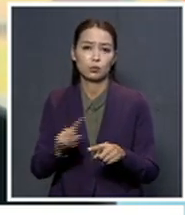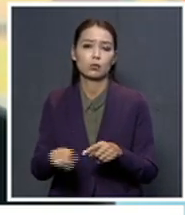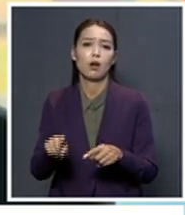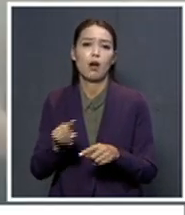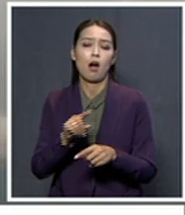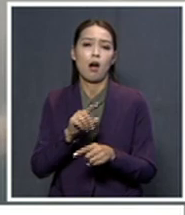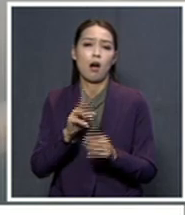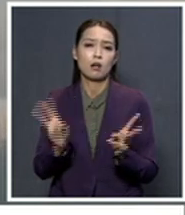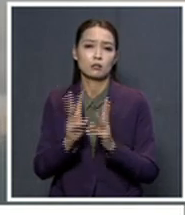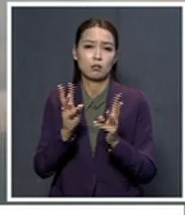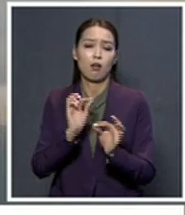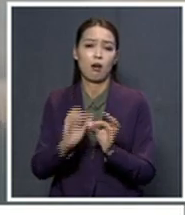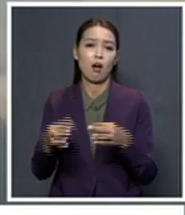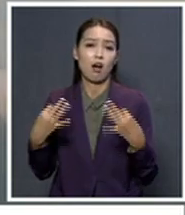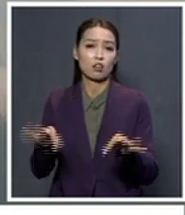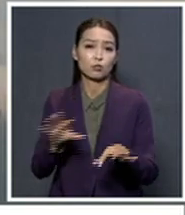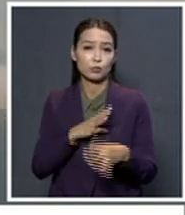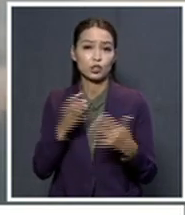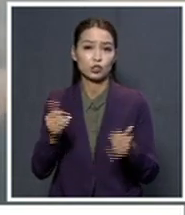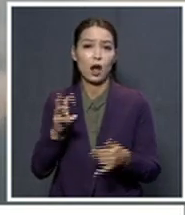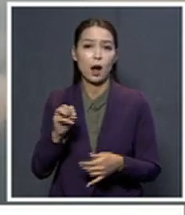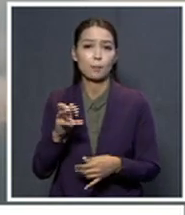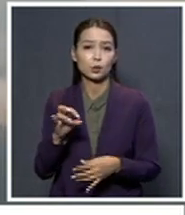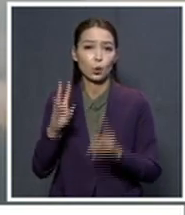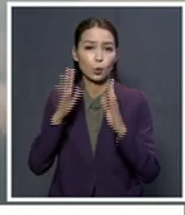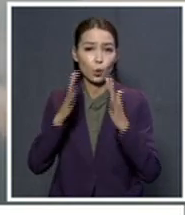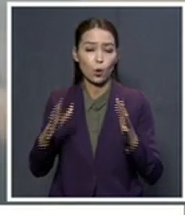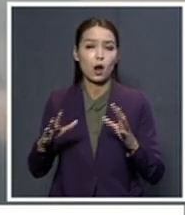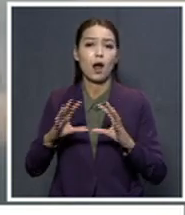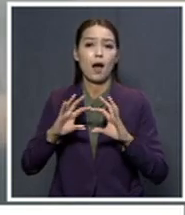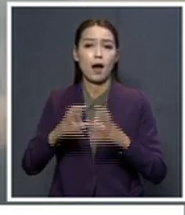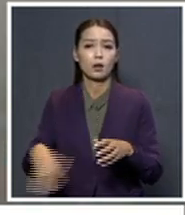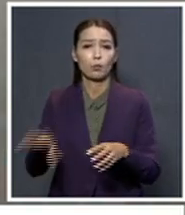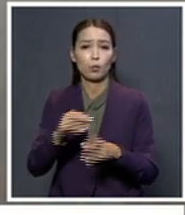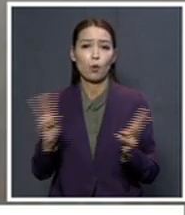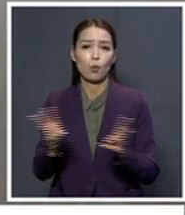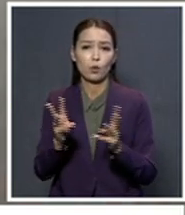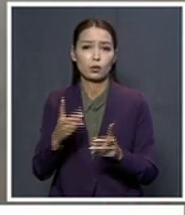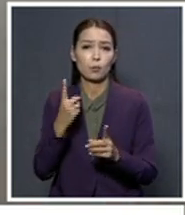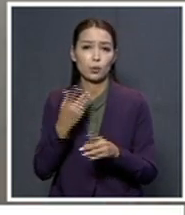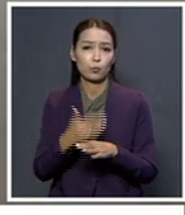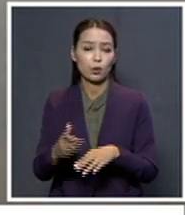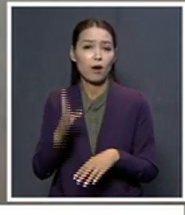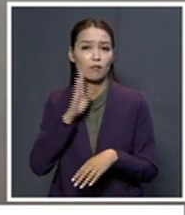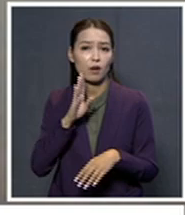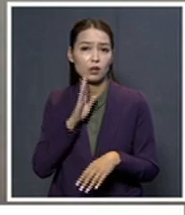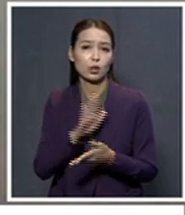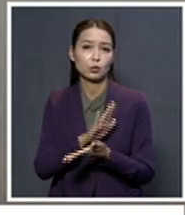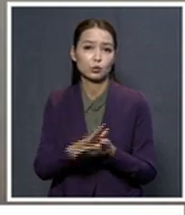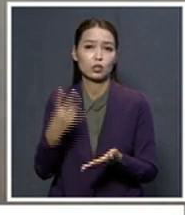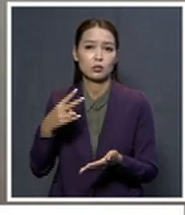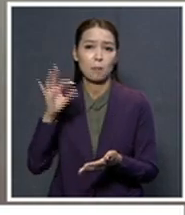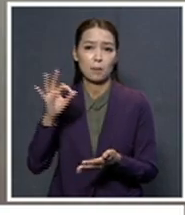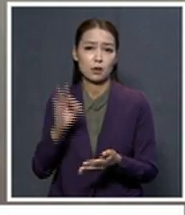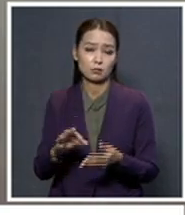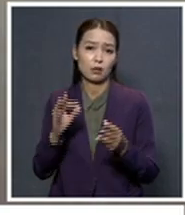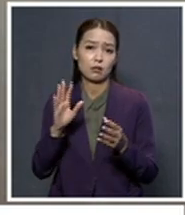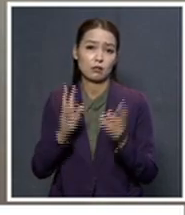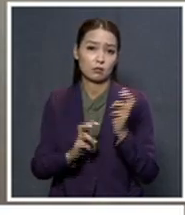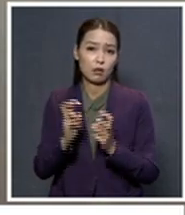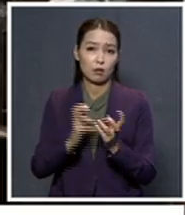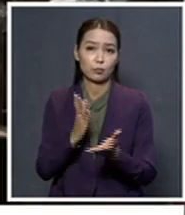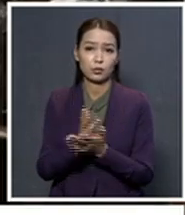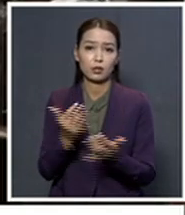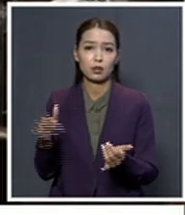деп айыптап отыр. Амазон орманы әлемдегі оттегінің 1/5 бөлігін, таза судың 20% өндіріп, сонымен қатар ол